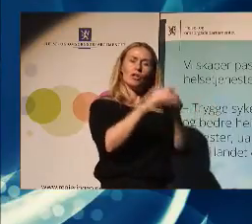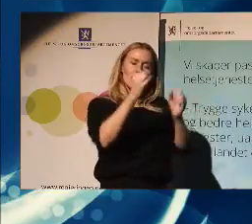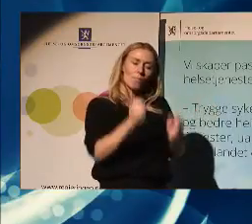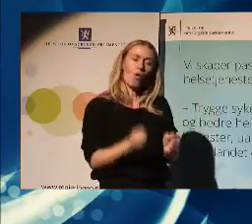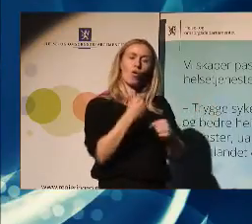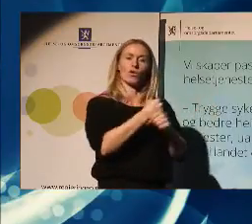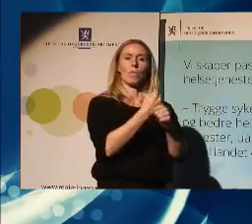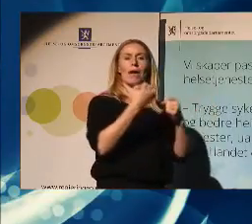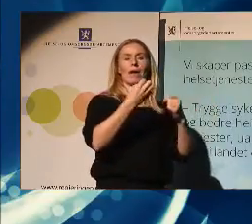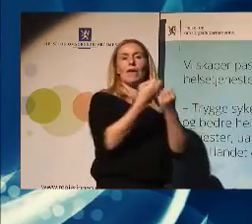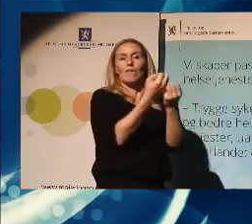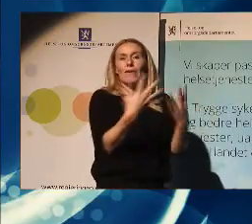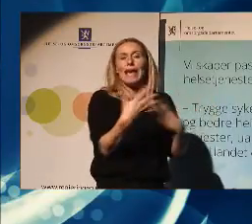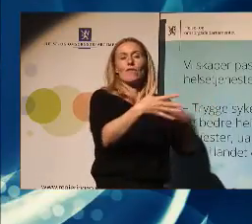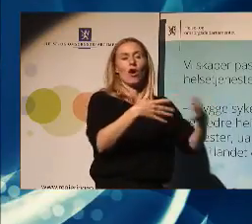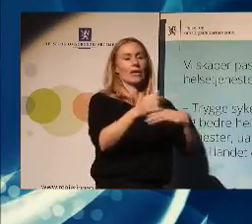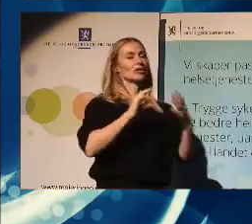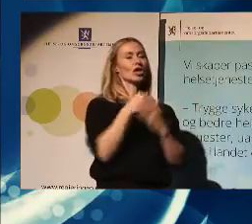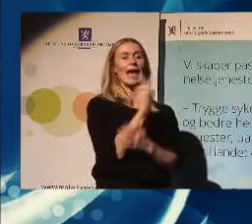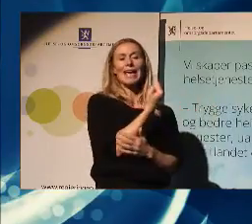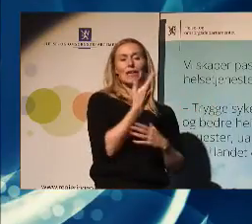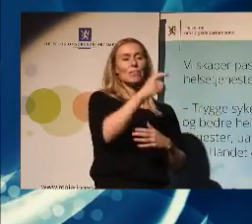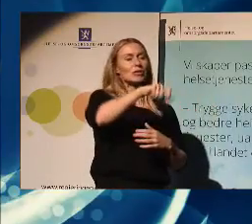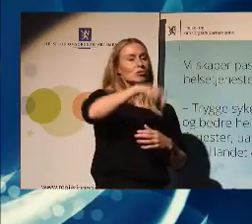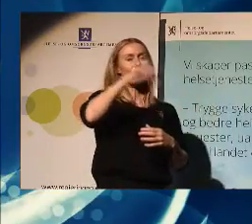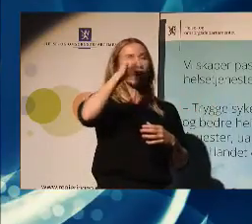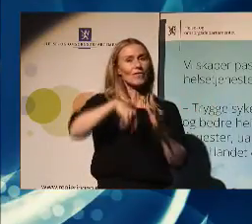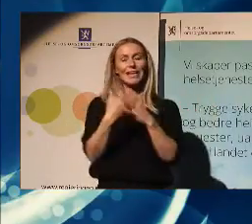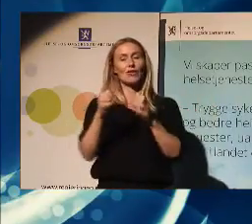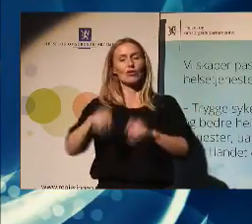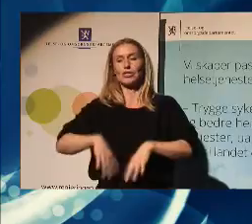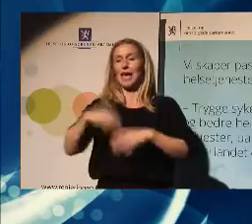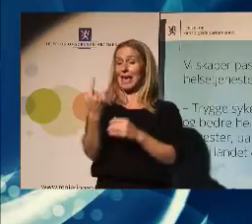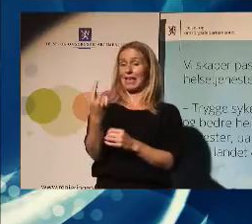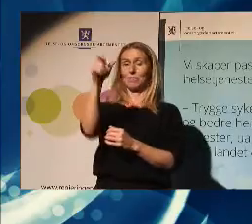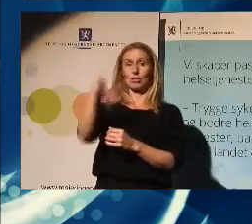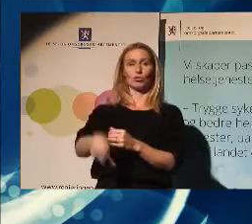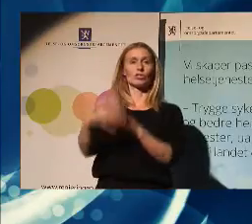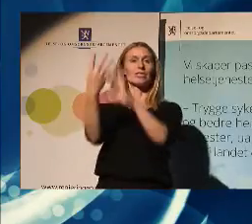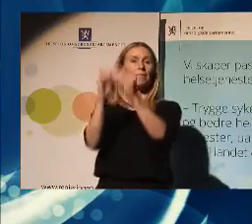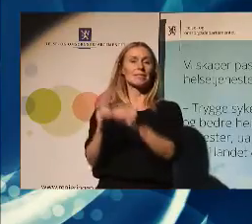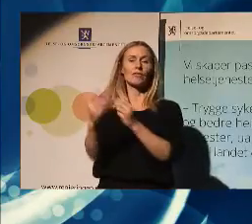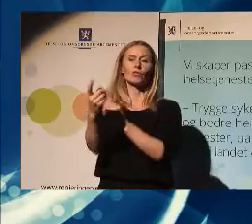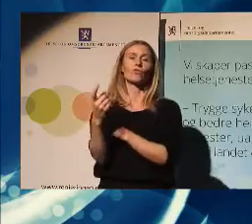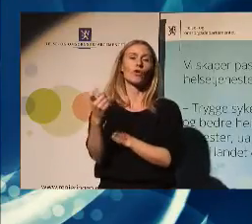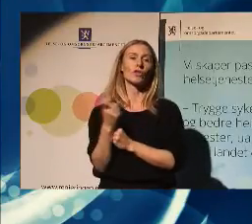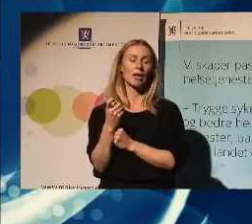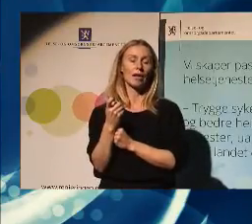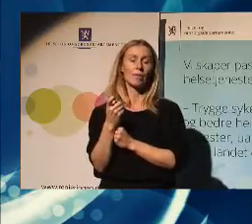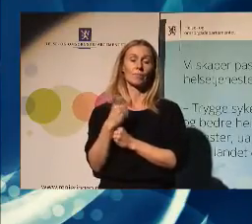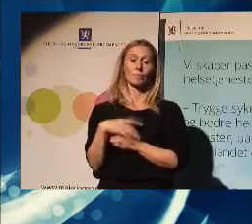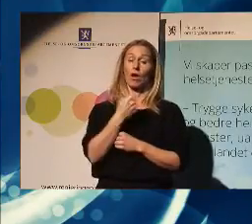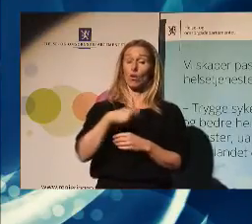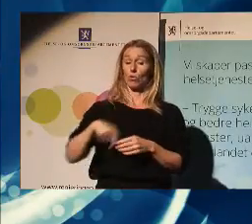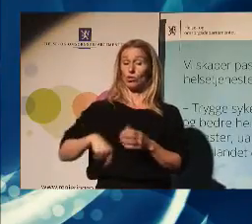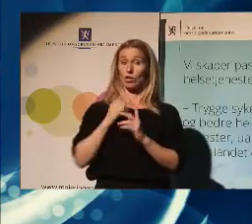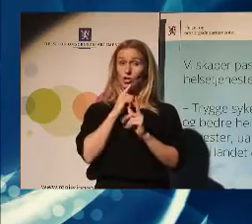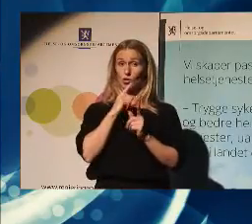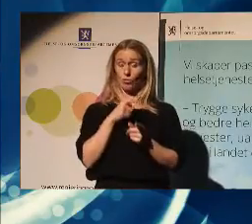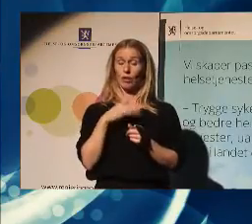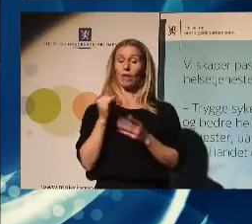enkeltpersoner løser ikke sammensatte personers utfordringer. Og I kjølvann av det, nå var statsråden innom det, så følger